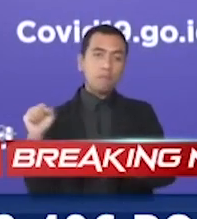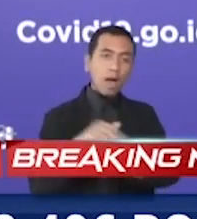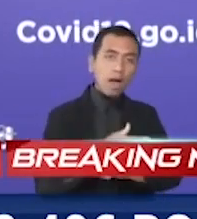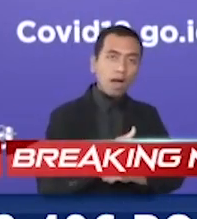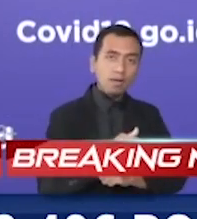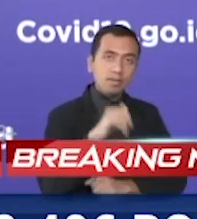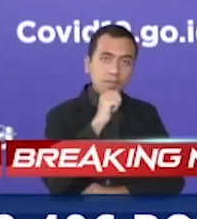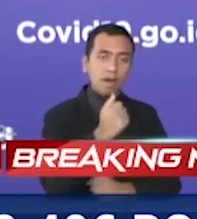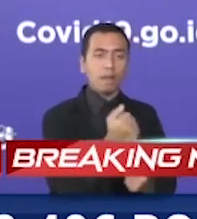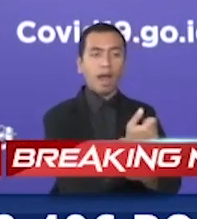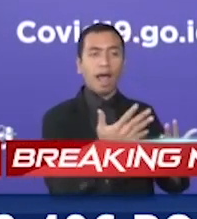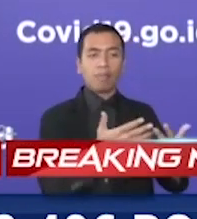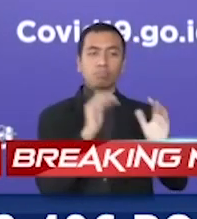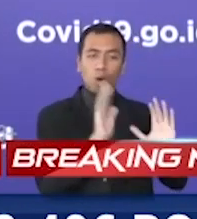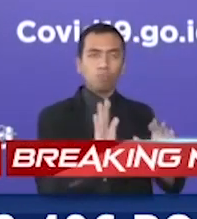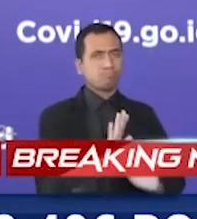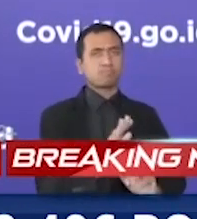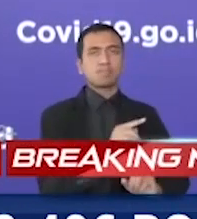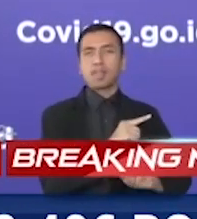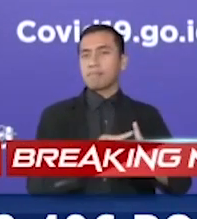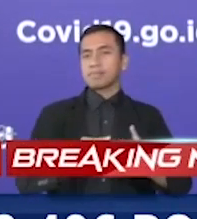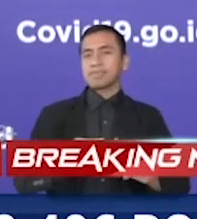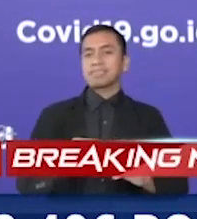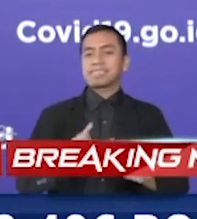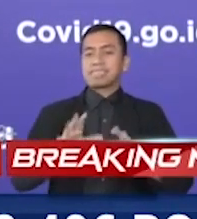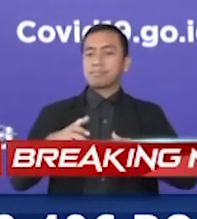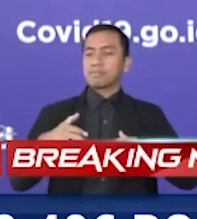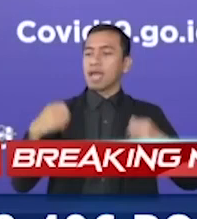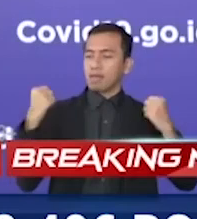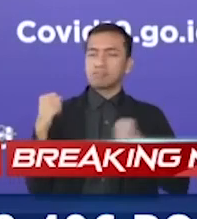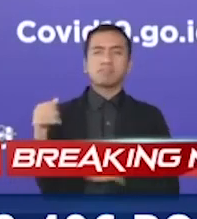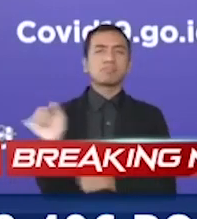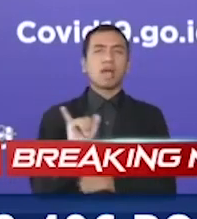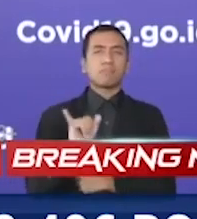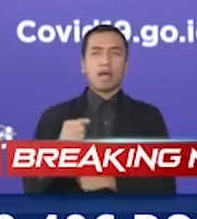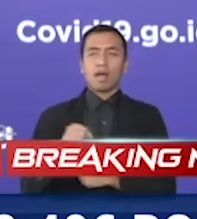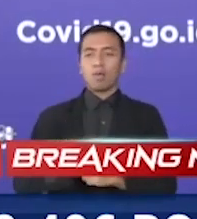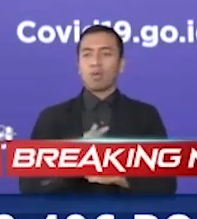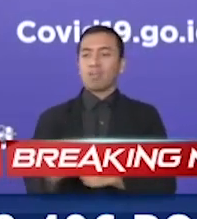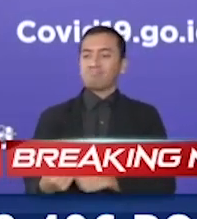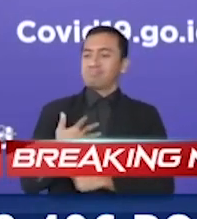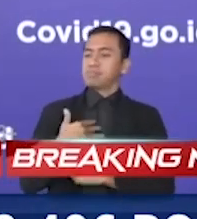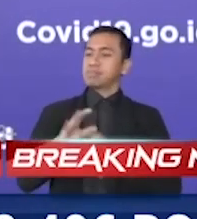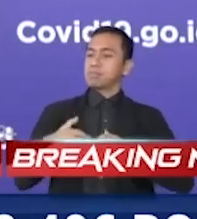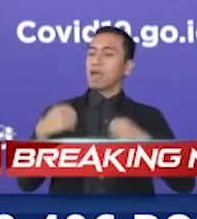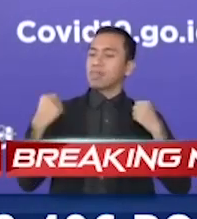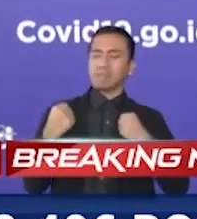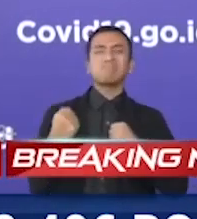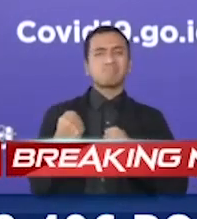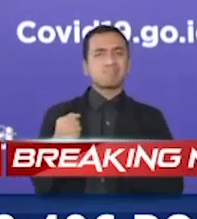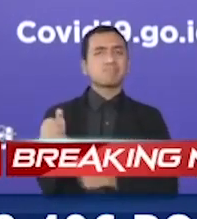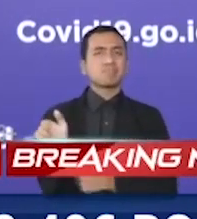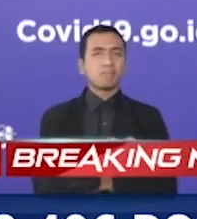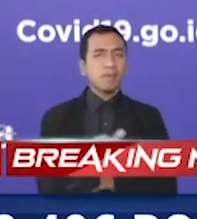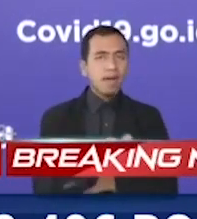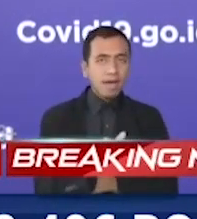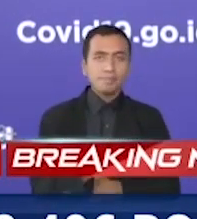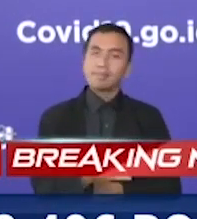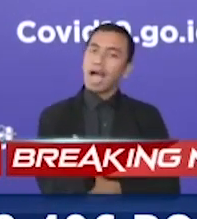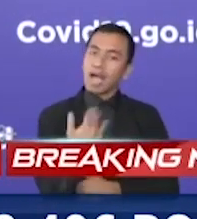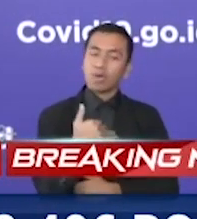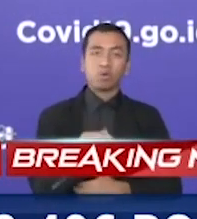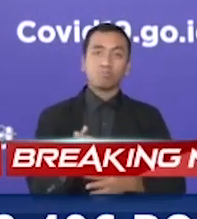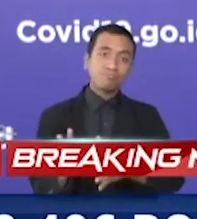tenaga kesehatan bujak banyak yang pertama oleh kini Oleh karena itu Mari kita bersama-sama bekerjasama kita